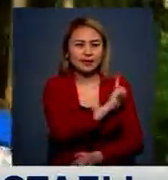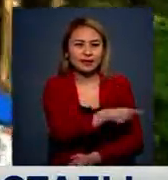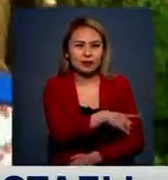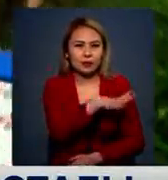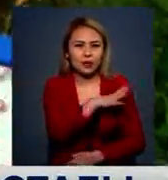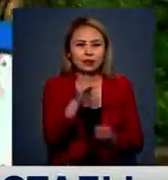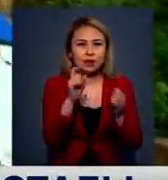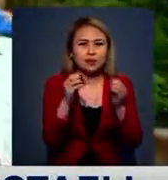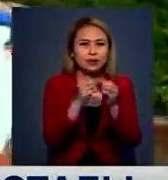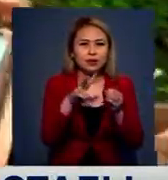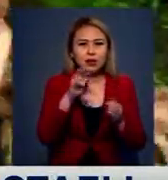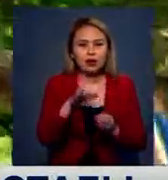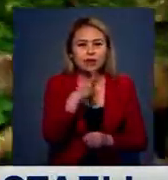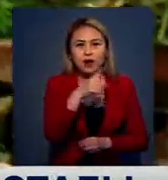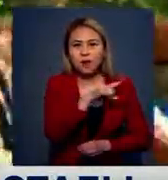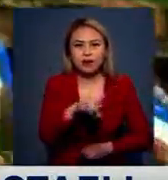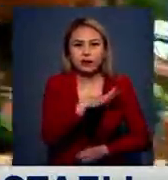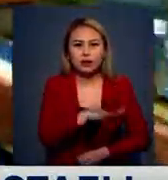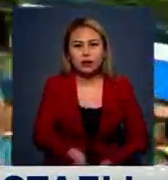соңғы 10 жылда болмаған жағдай.